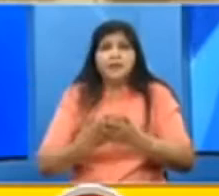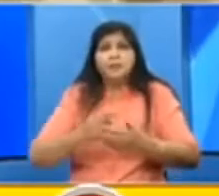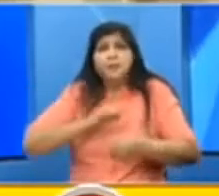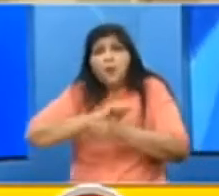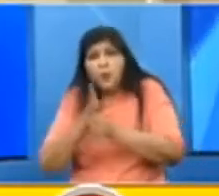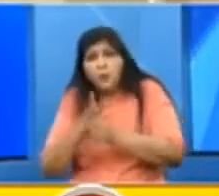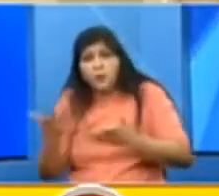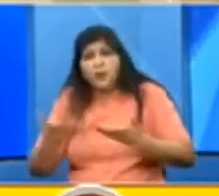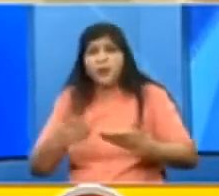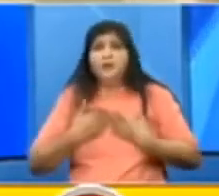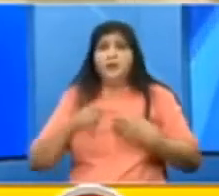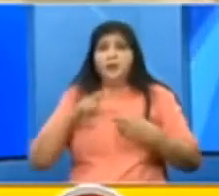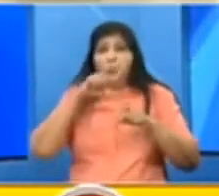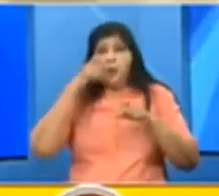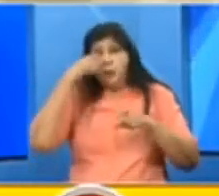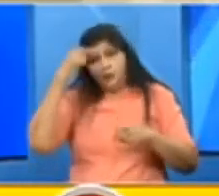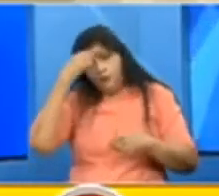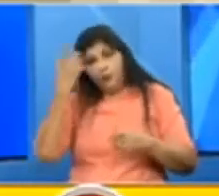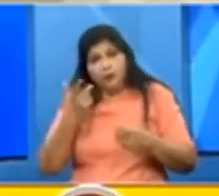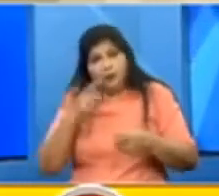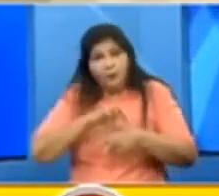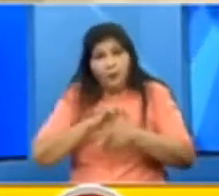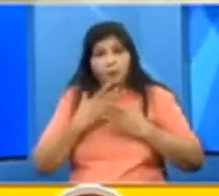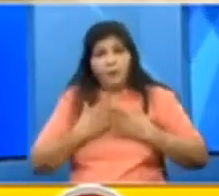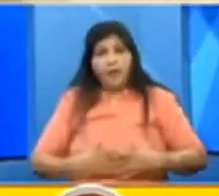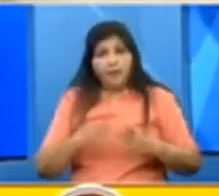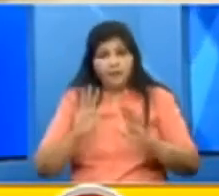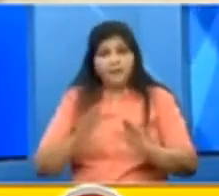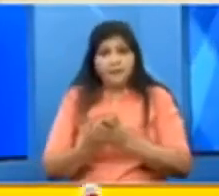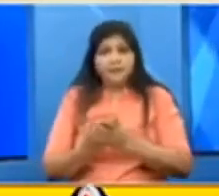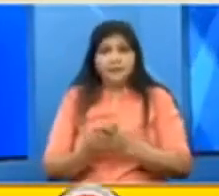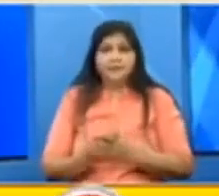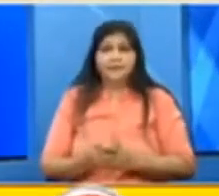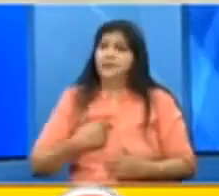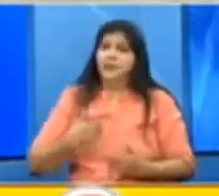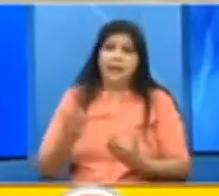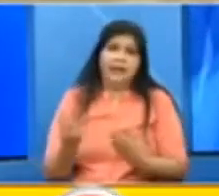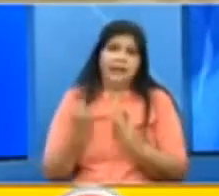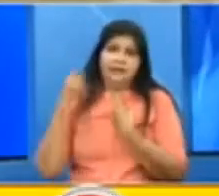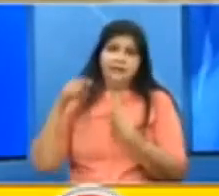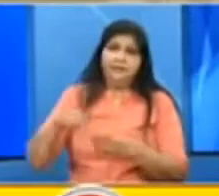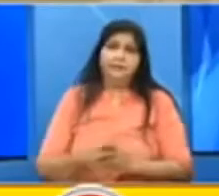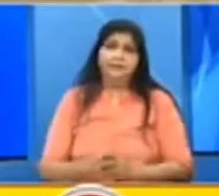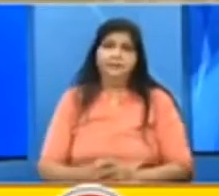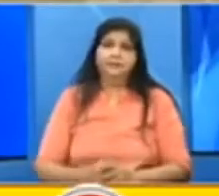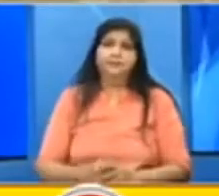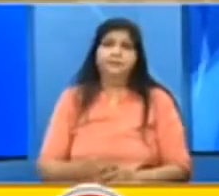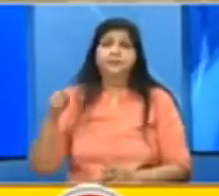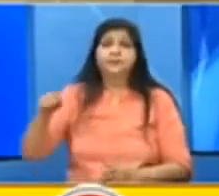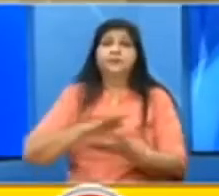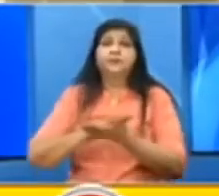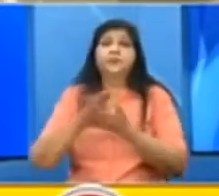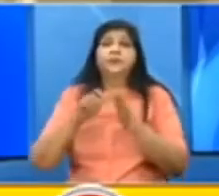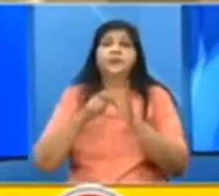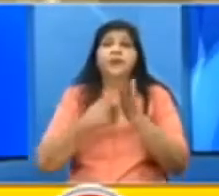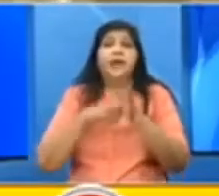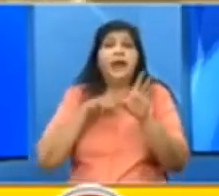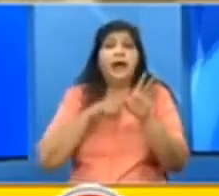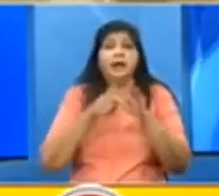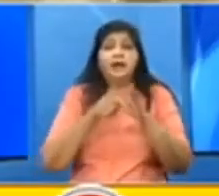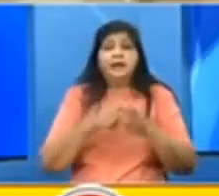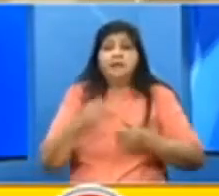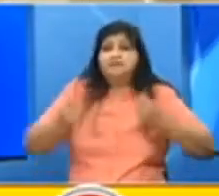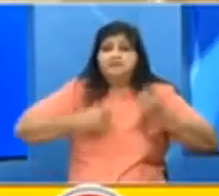हैं, तो डॉक्टर के सामने भी बहुत बड़ा संकट रहता है। जी सर। अच्छा कृतिका, हरियाणा तो खेलकूद में